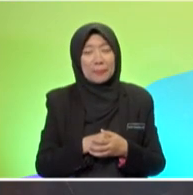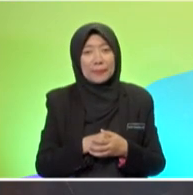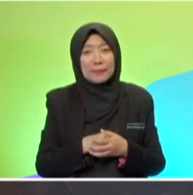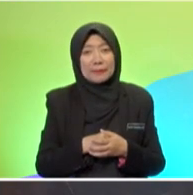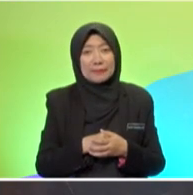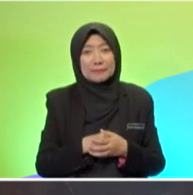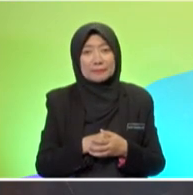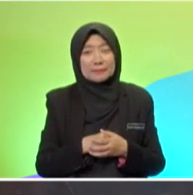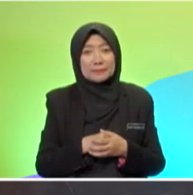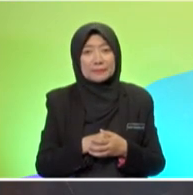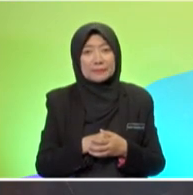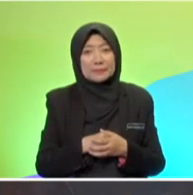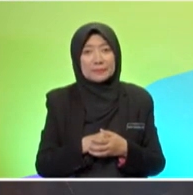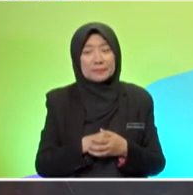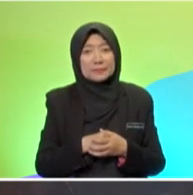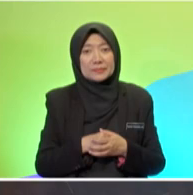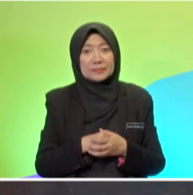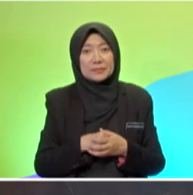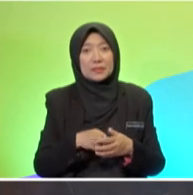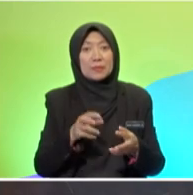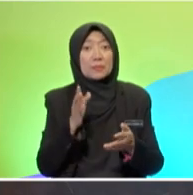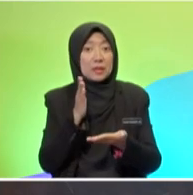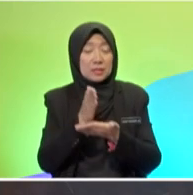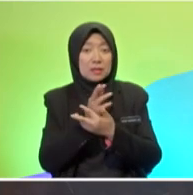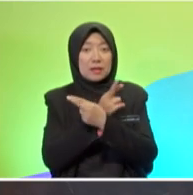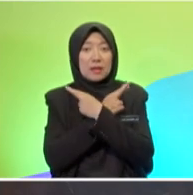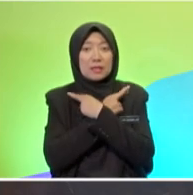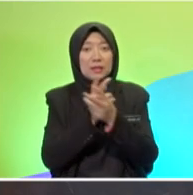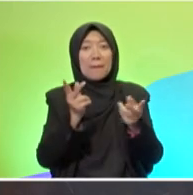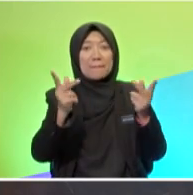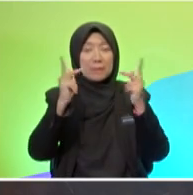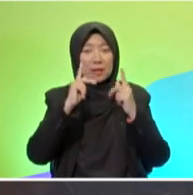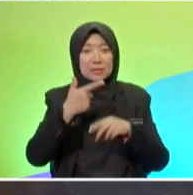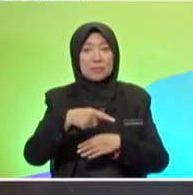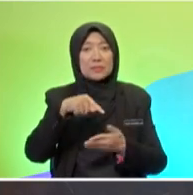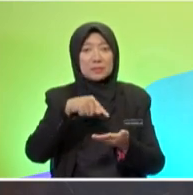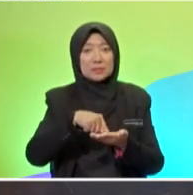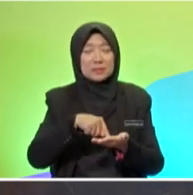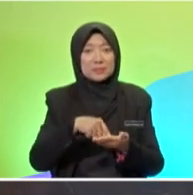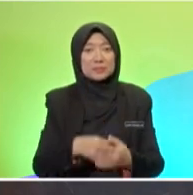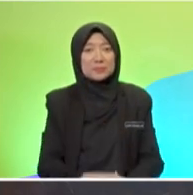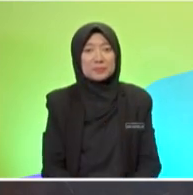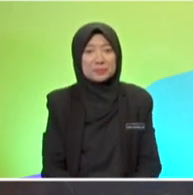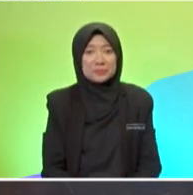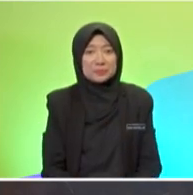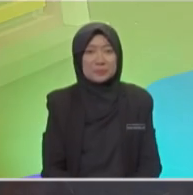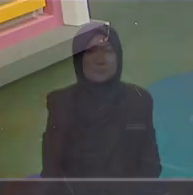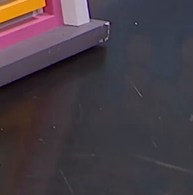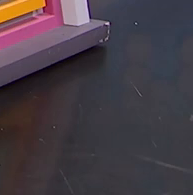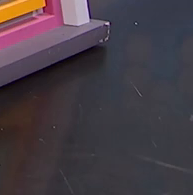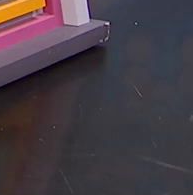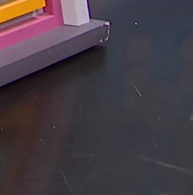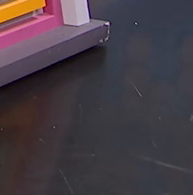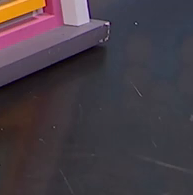ikan. Ikan tiga rasa. Main masak-masak. Okey, kita berhenti berhenti seketika cikgu. Kita kembali selepas ini. Anda di rumah, jangan ke mana-mana.